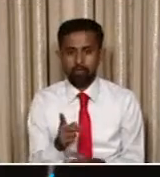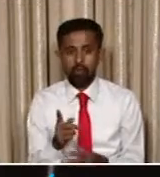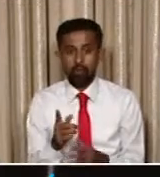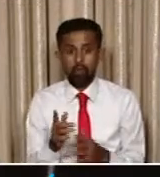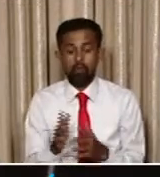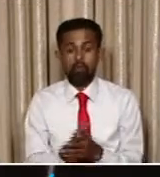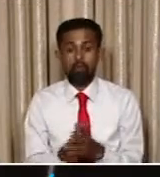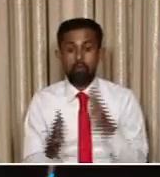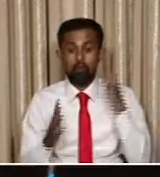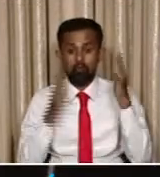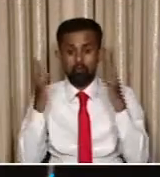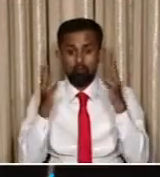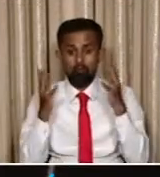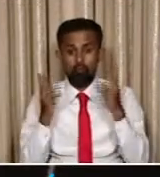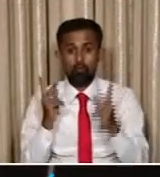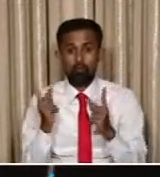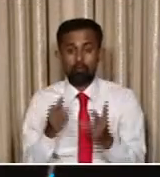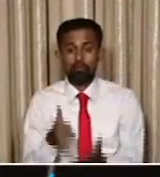Awards කියන